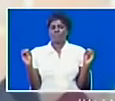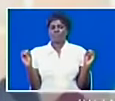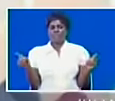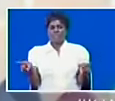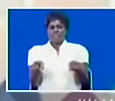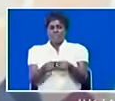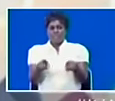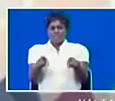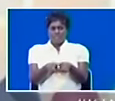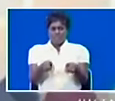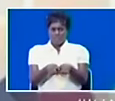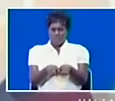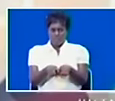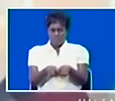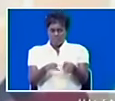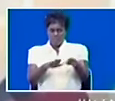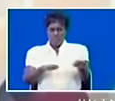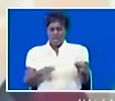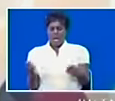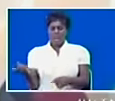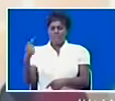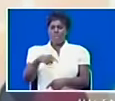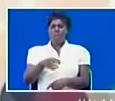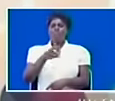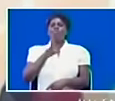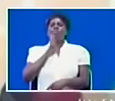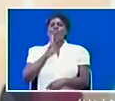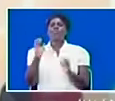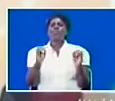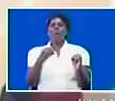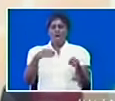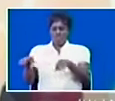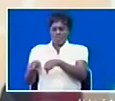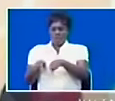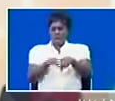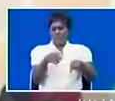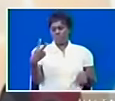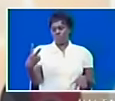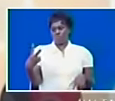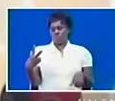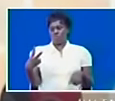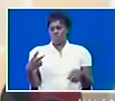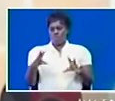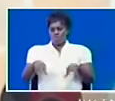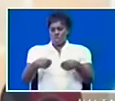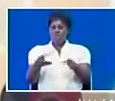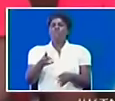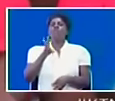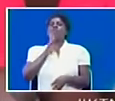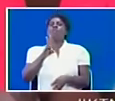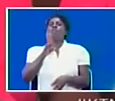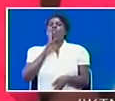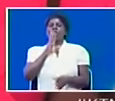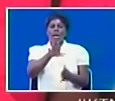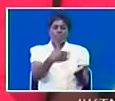ile laini ya Noltresh ambayo ilikuwa haileti maji, tumeweka pump ya pili huko, tunataka tusukume maji yaingie paka Loitoktok.